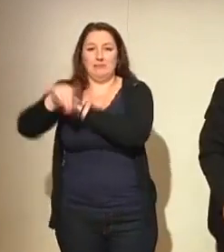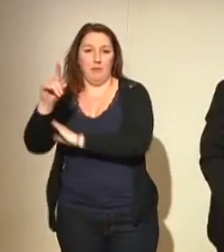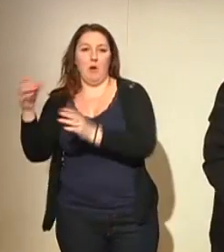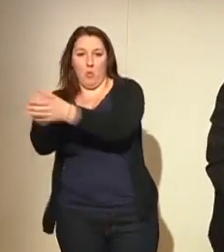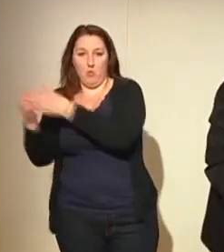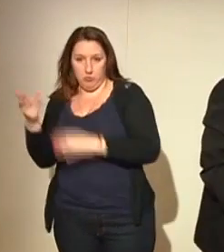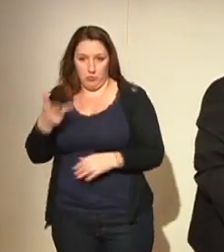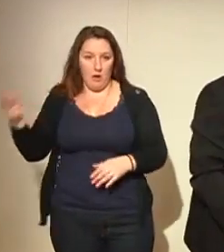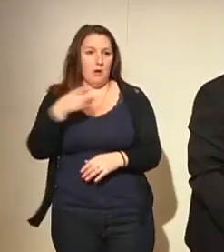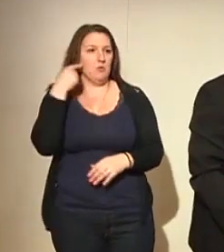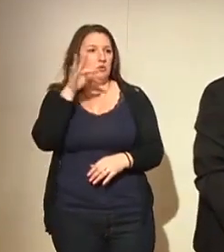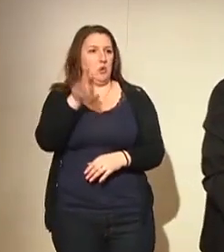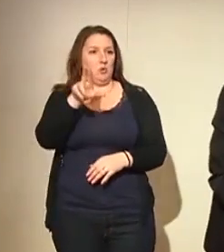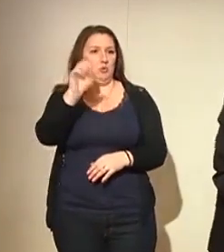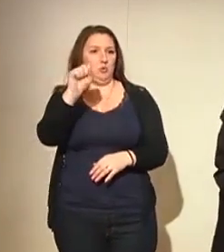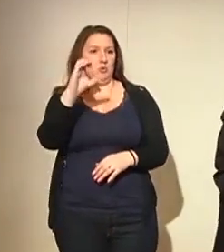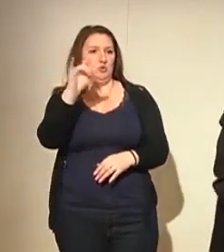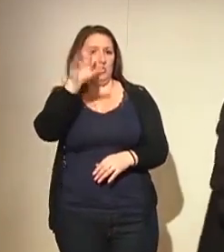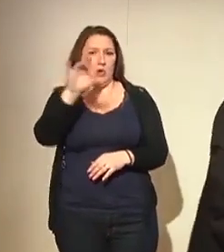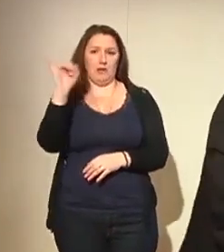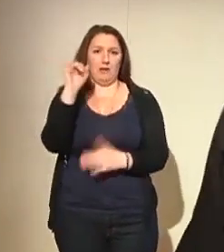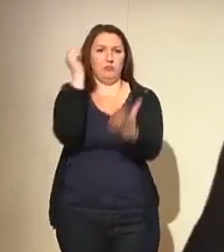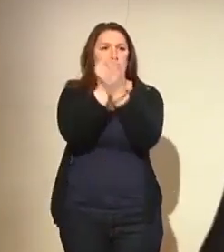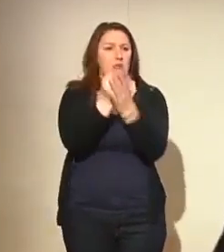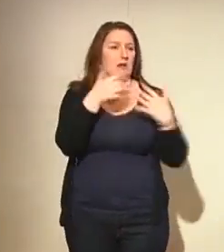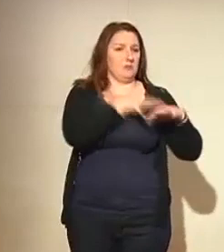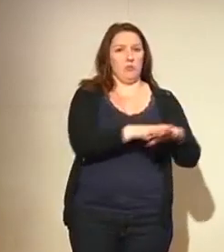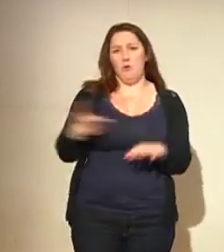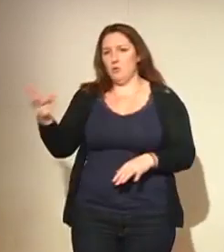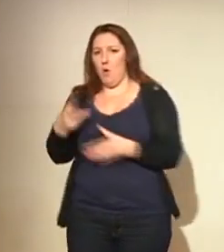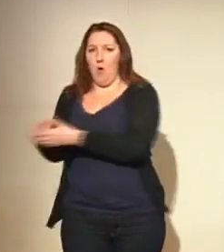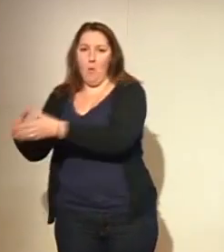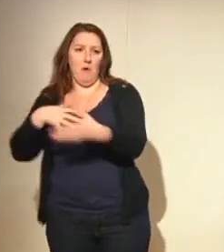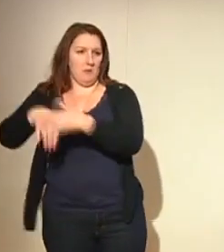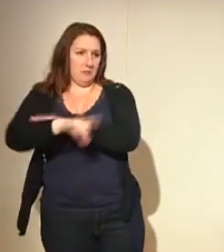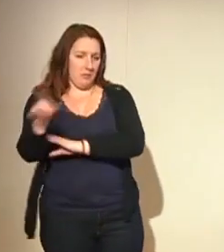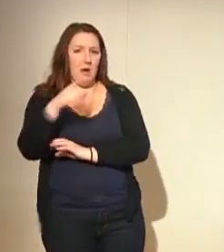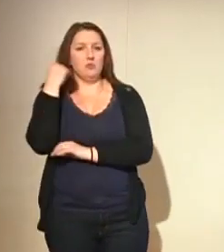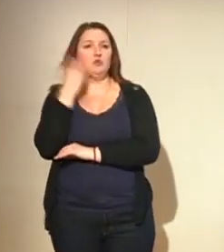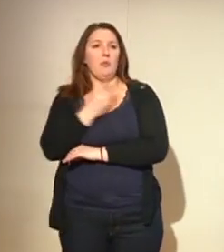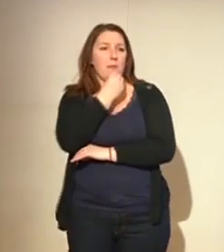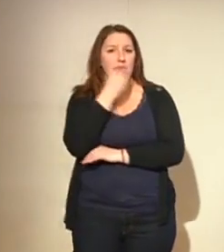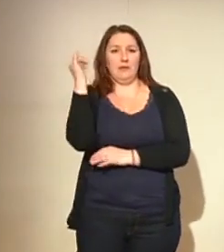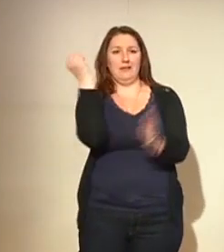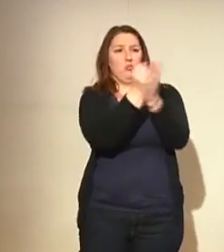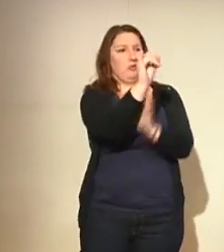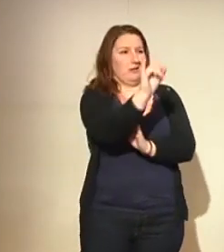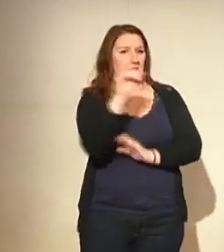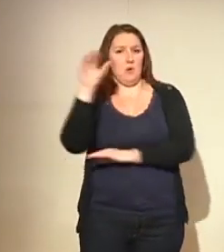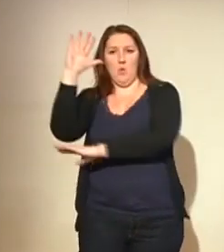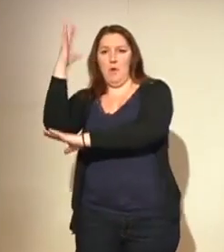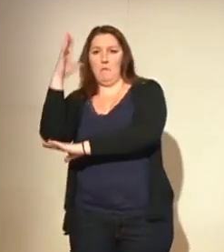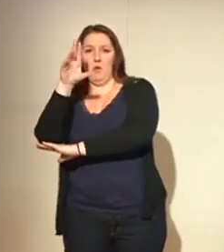pour monsieur tcher qui est pour rassemblement prend pas part au vote les trois autres groupes pour Monsieur barbier qui est pour